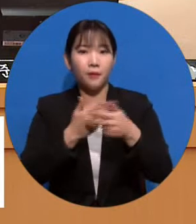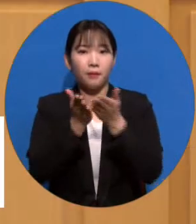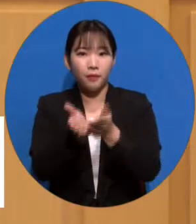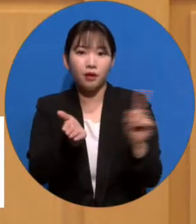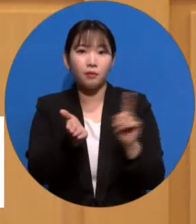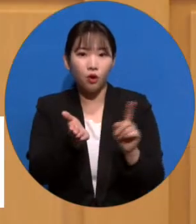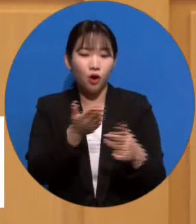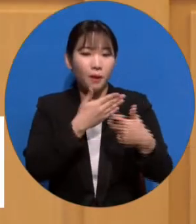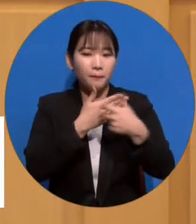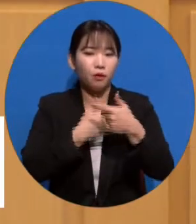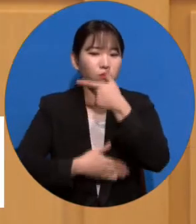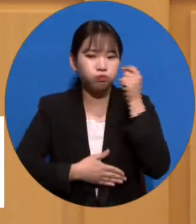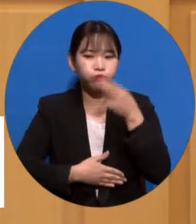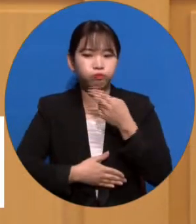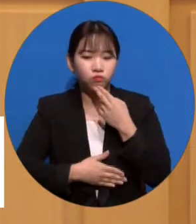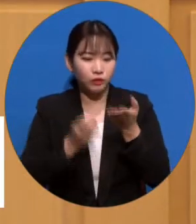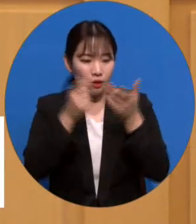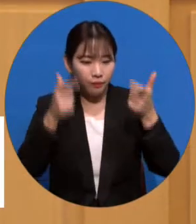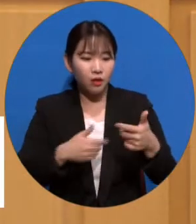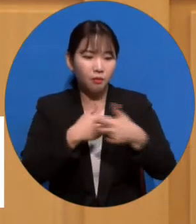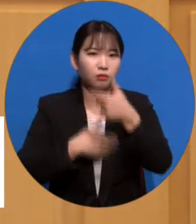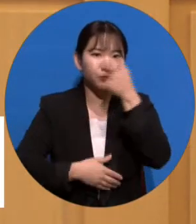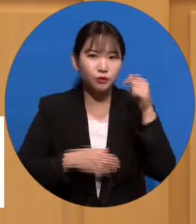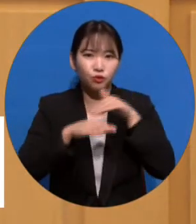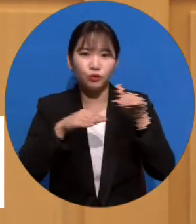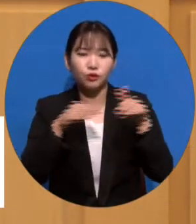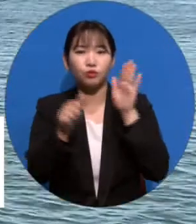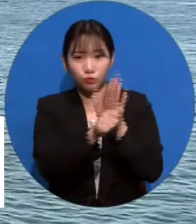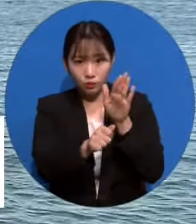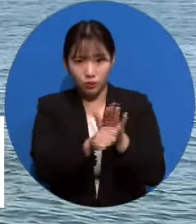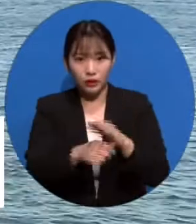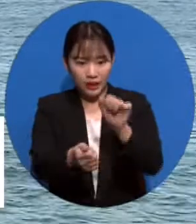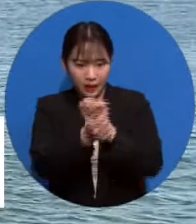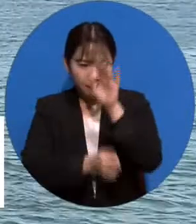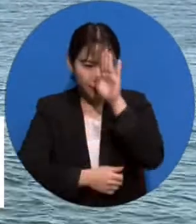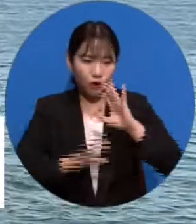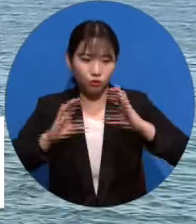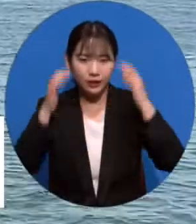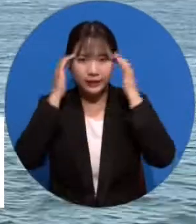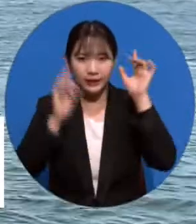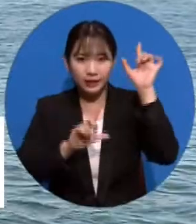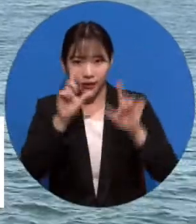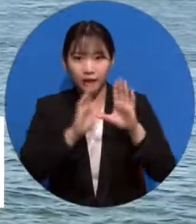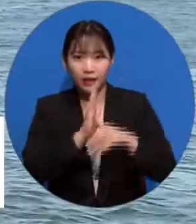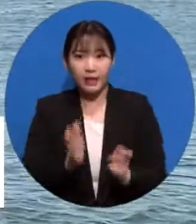병원선은 병 의원이 없는 섬 지역 의료 공백을 최소화하고 감염병 등 국가 재난